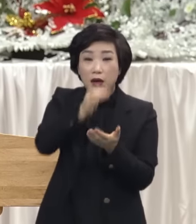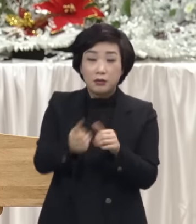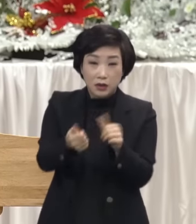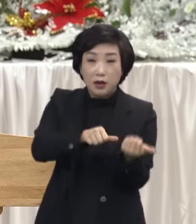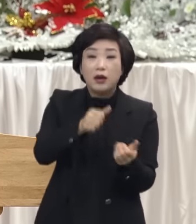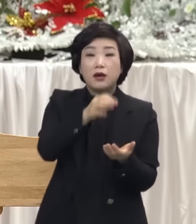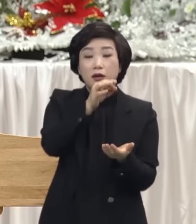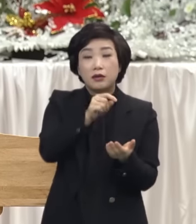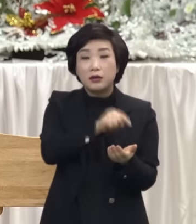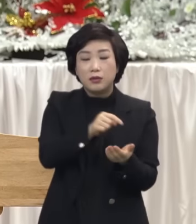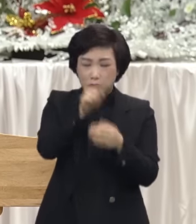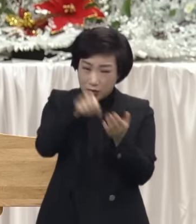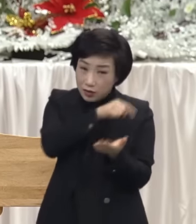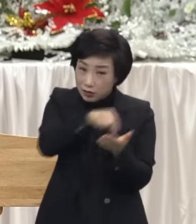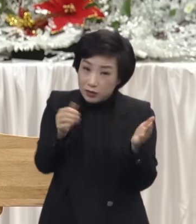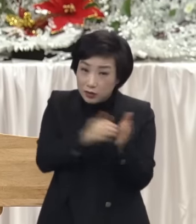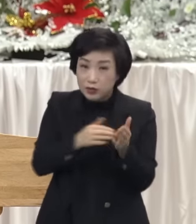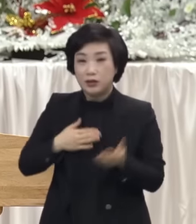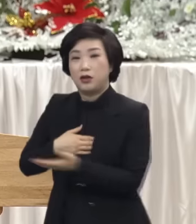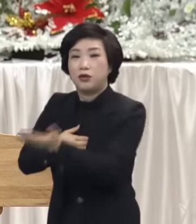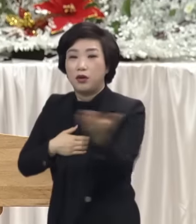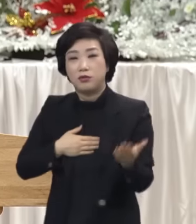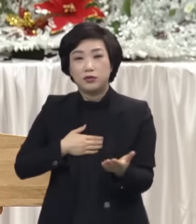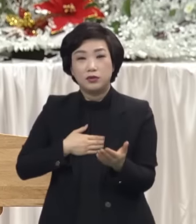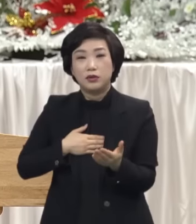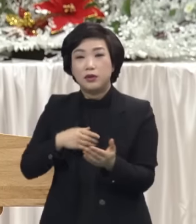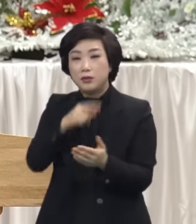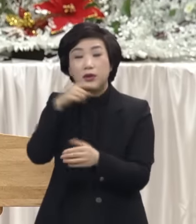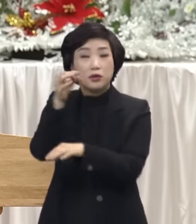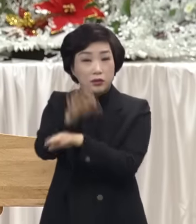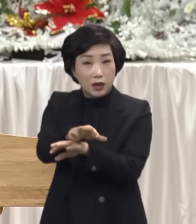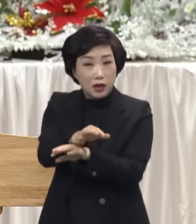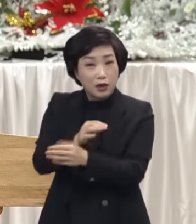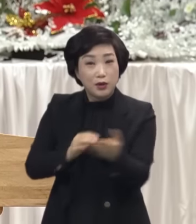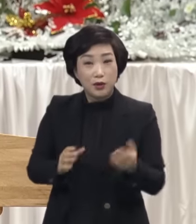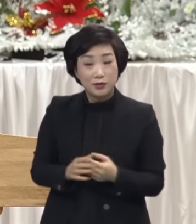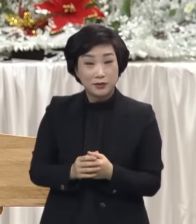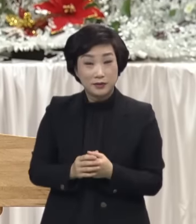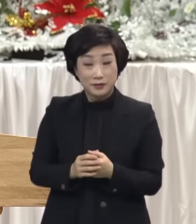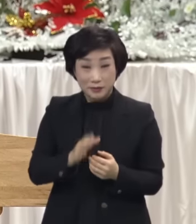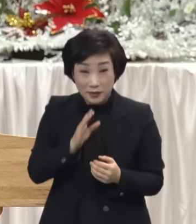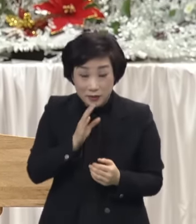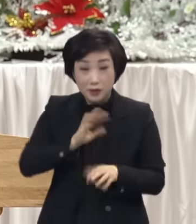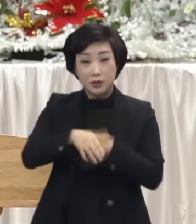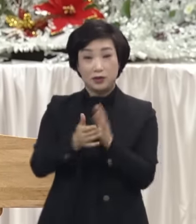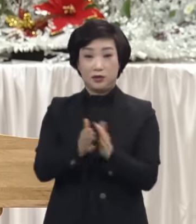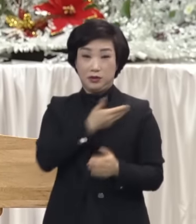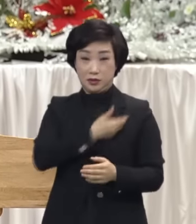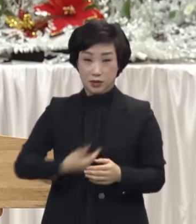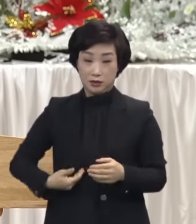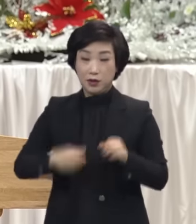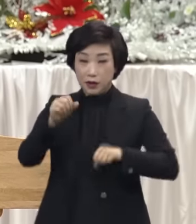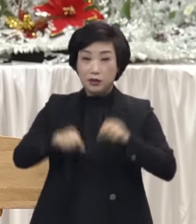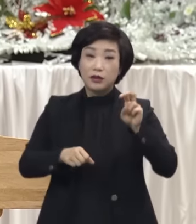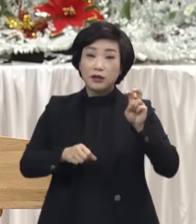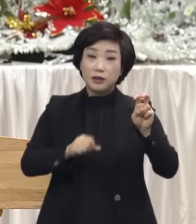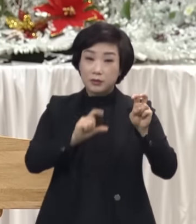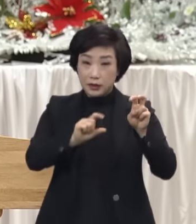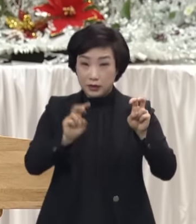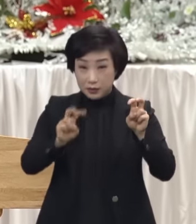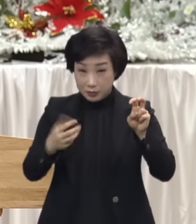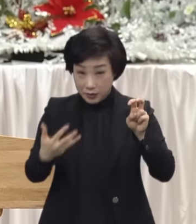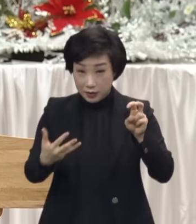빚을 갚아서 우리를 값으로 샀다. 그래서 사도행전 20장